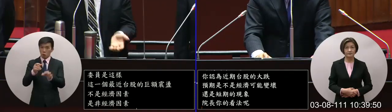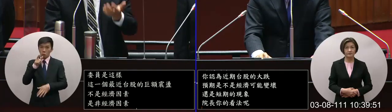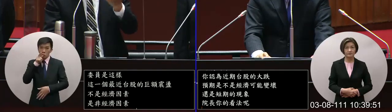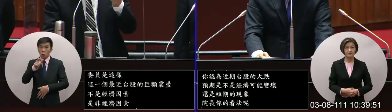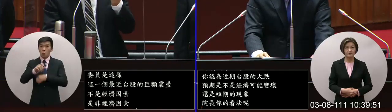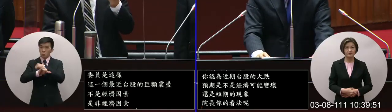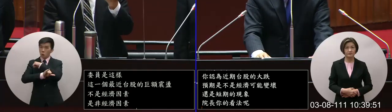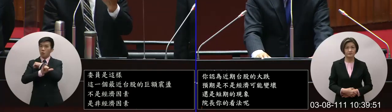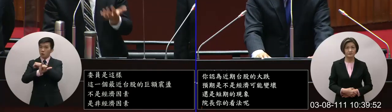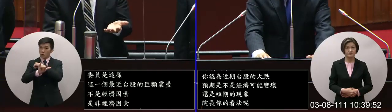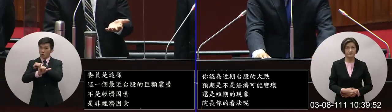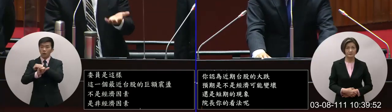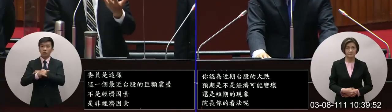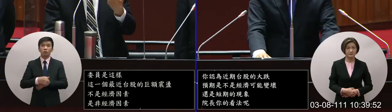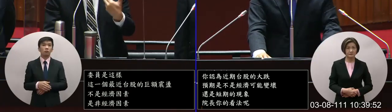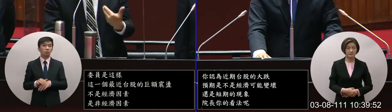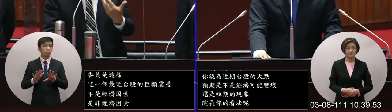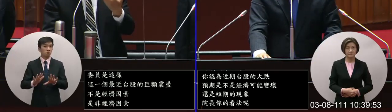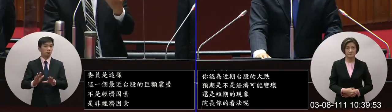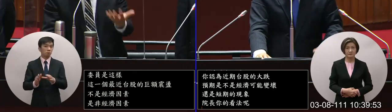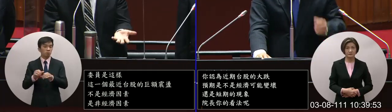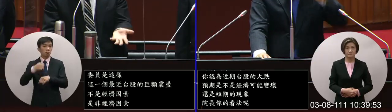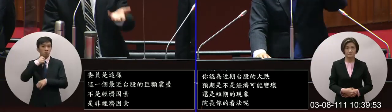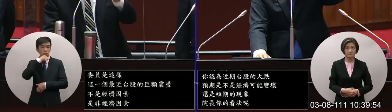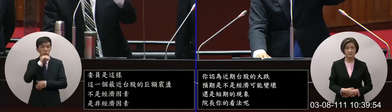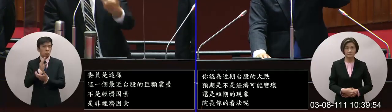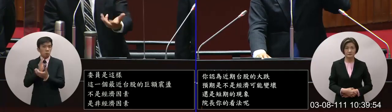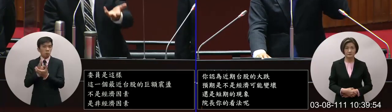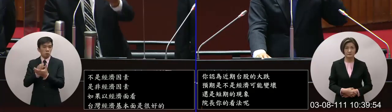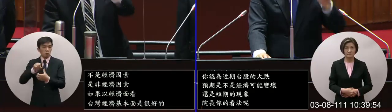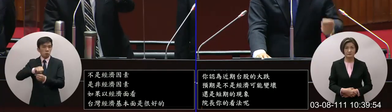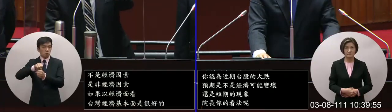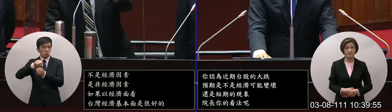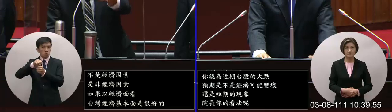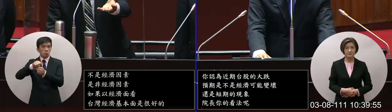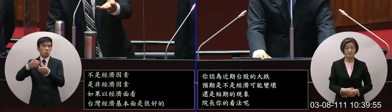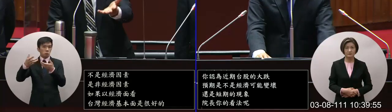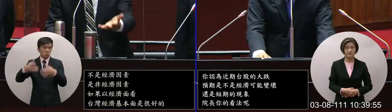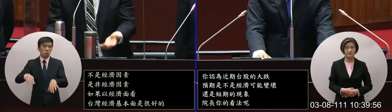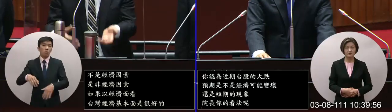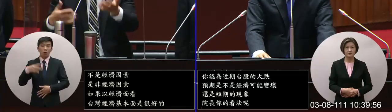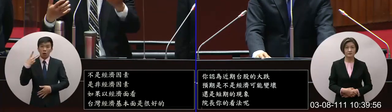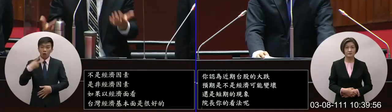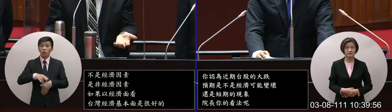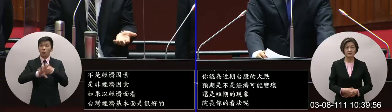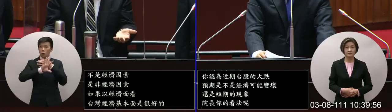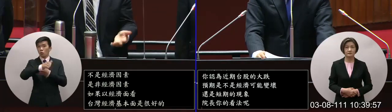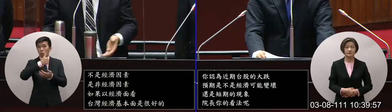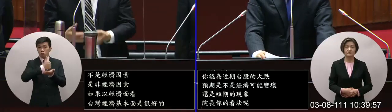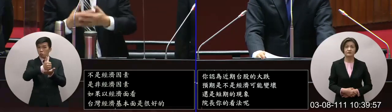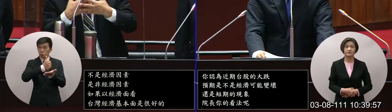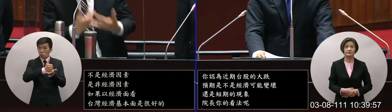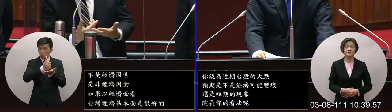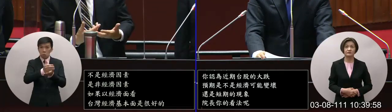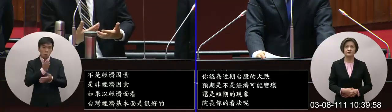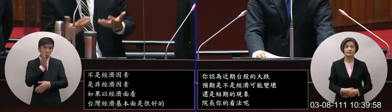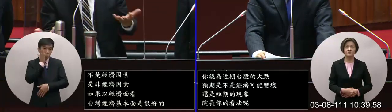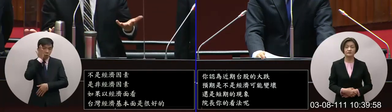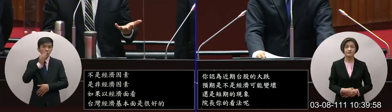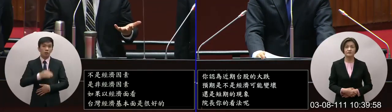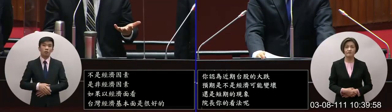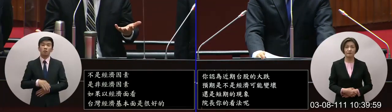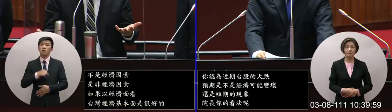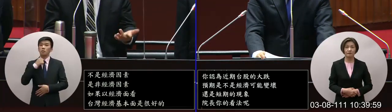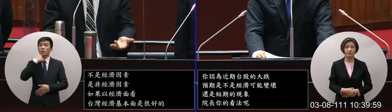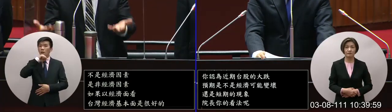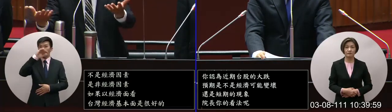括我们投资非常热烈，我们的这个外销非常畅旺，我们防疫非